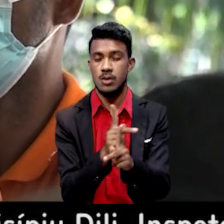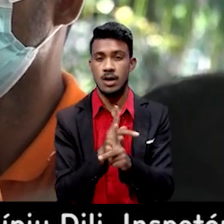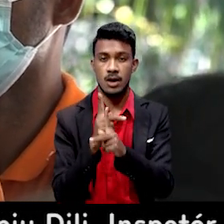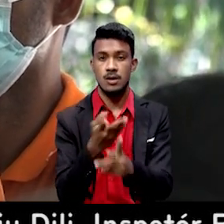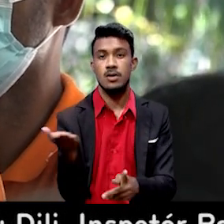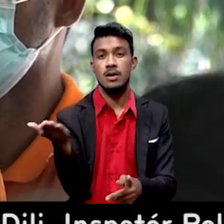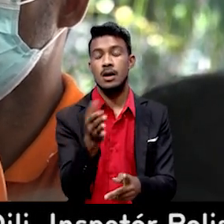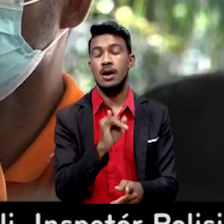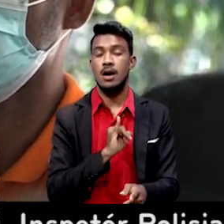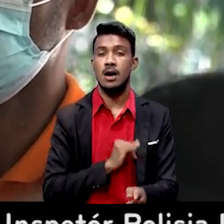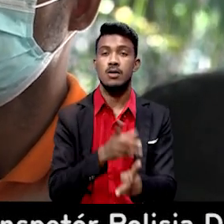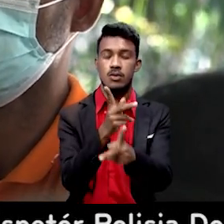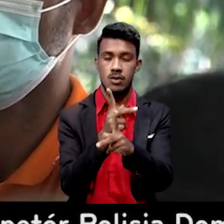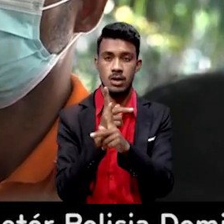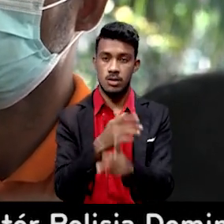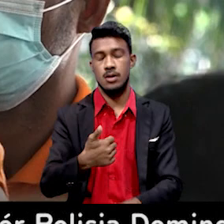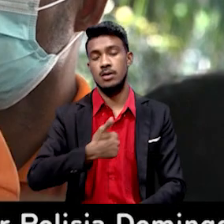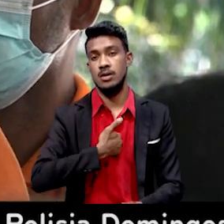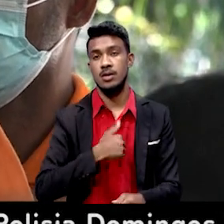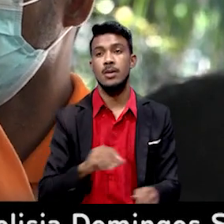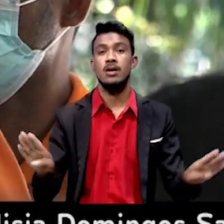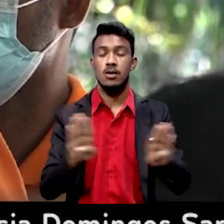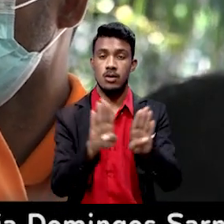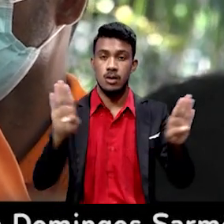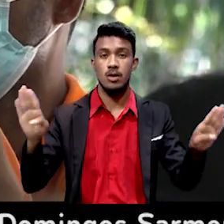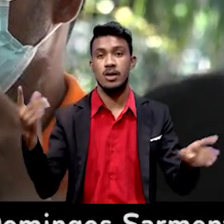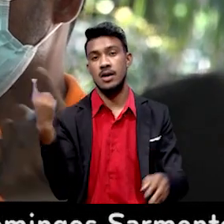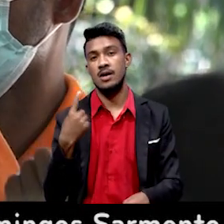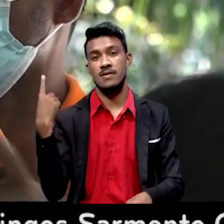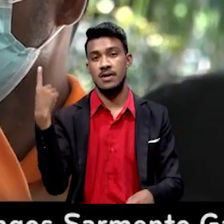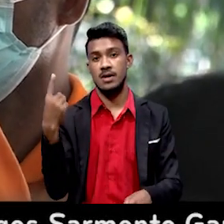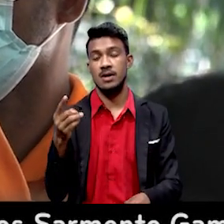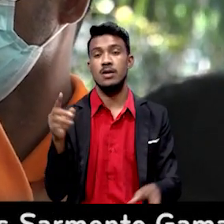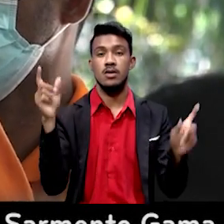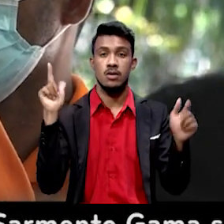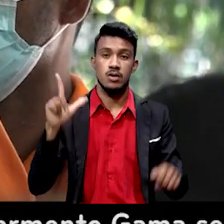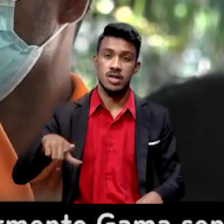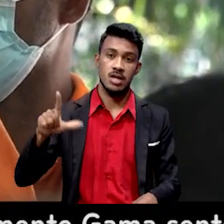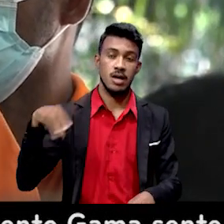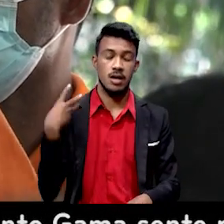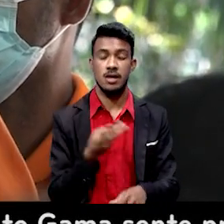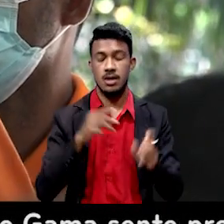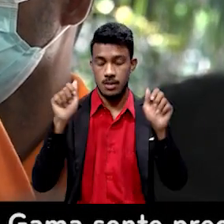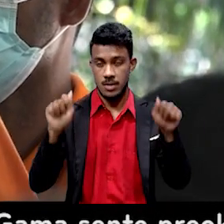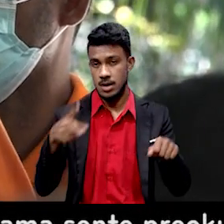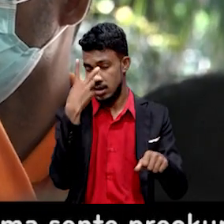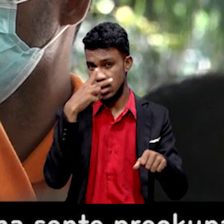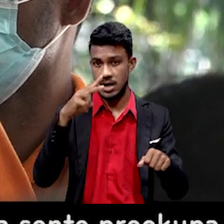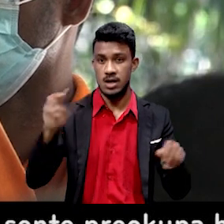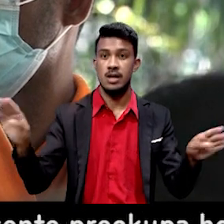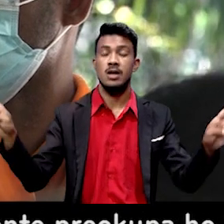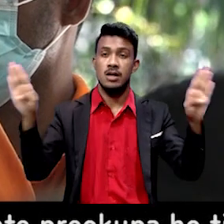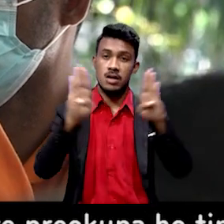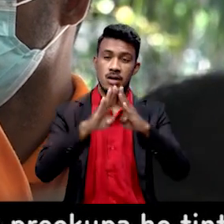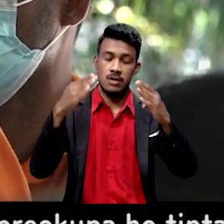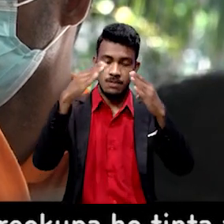tio ona maka loke na fati entau orsida ita ben hare iha serka sanitari bele mo